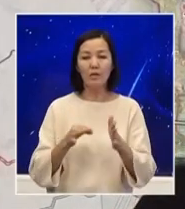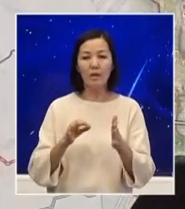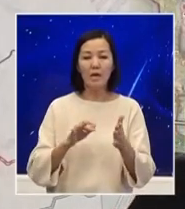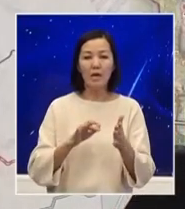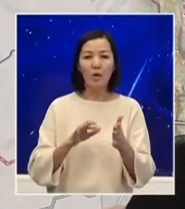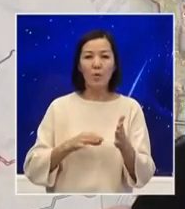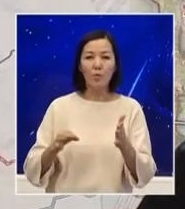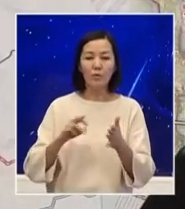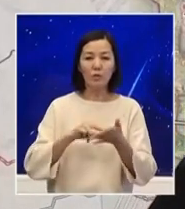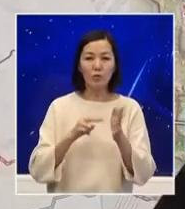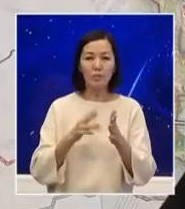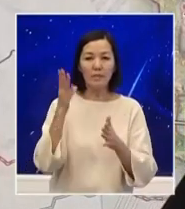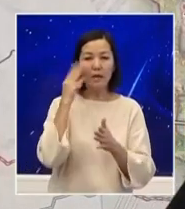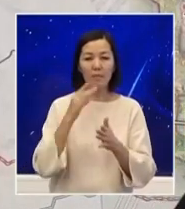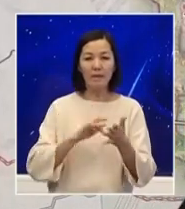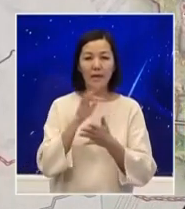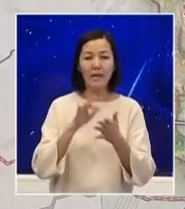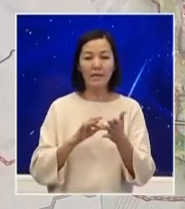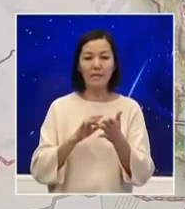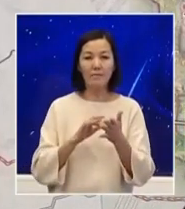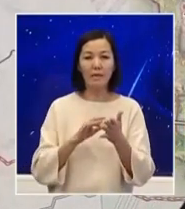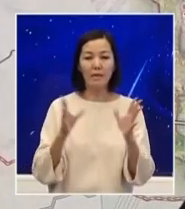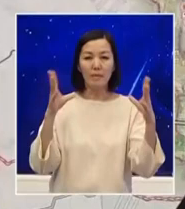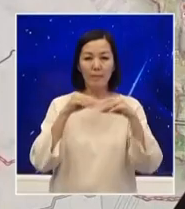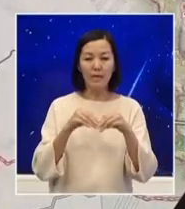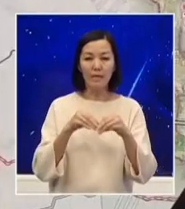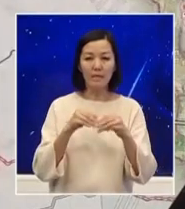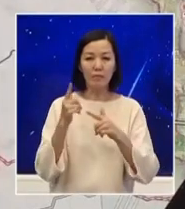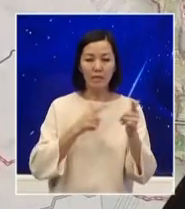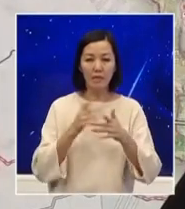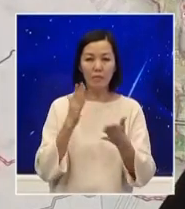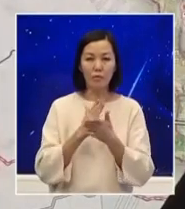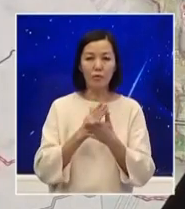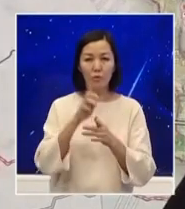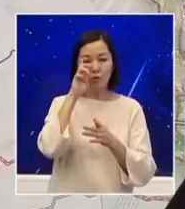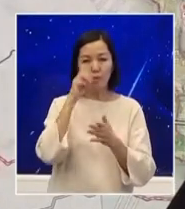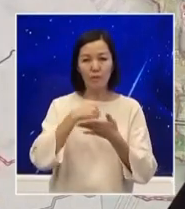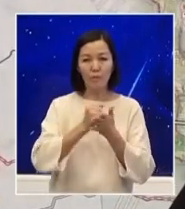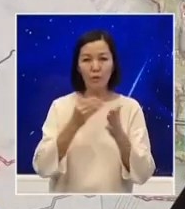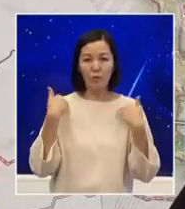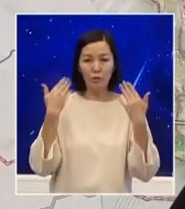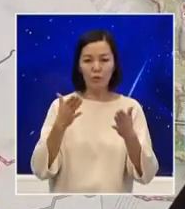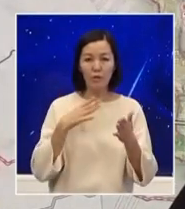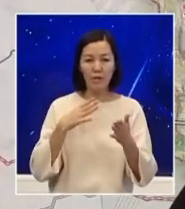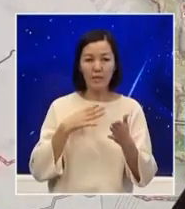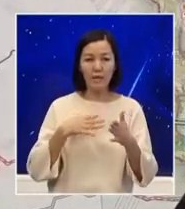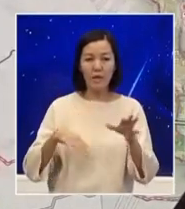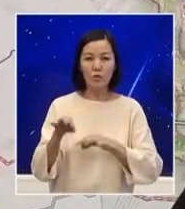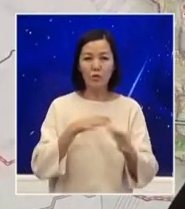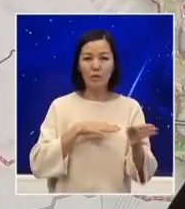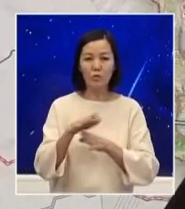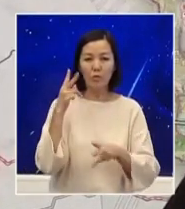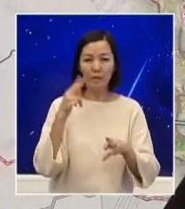жылы үкіметтің бекітілуіне ұсынылады. Қазір уақытта Алматы облысы өз тарапынан осы жобаны толығымен